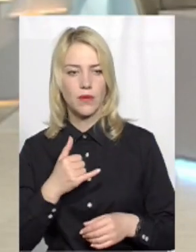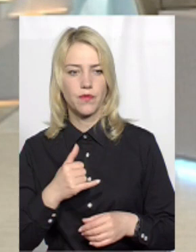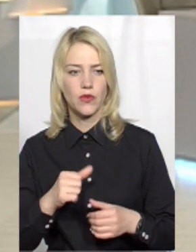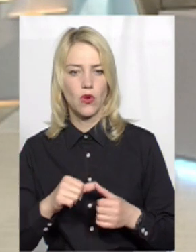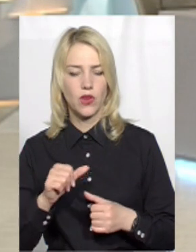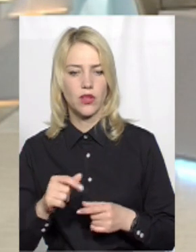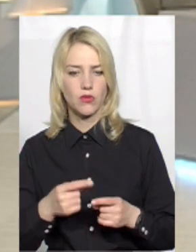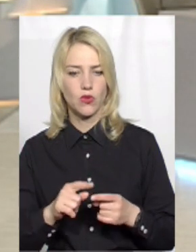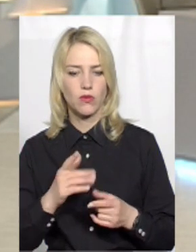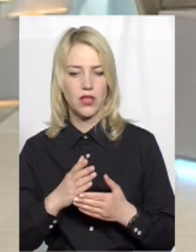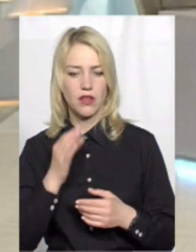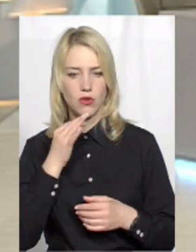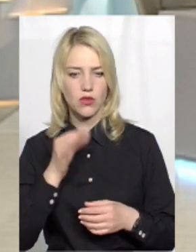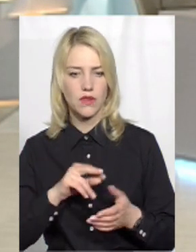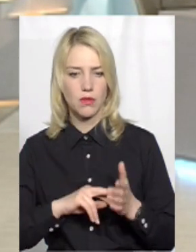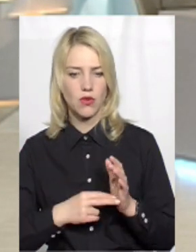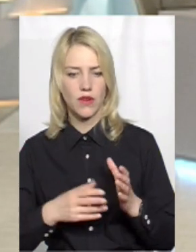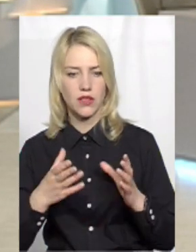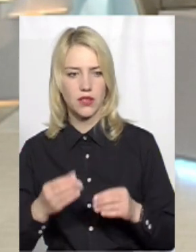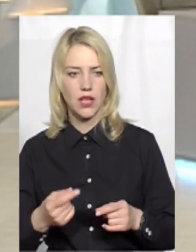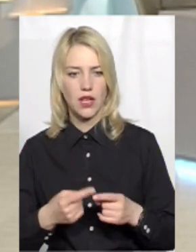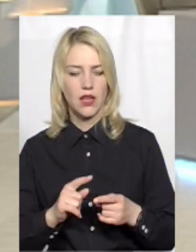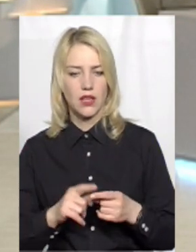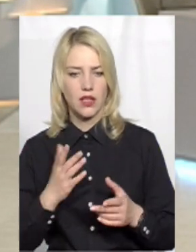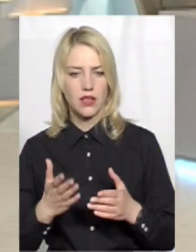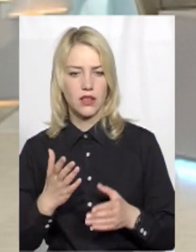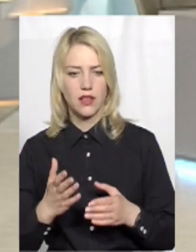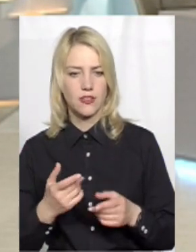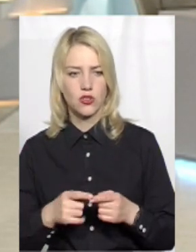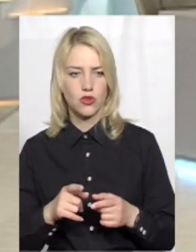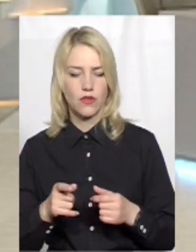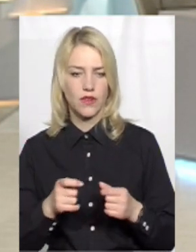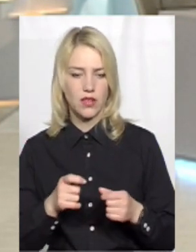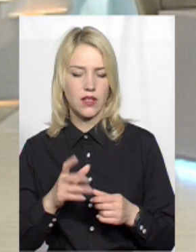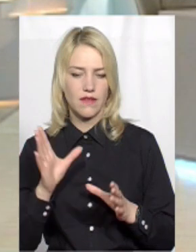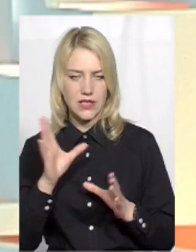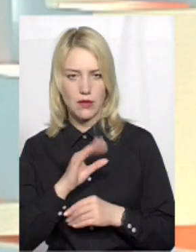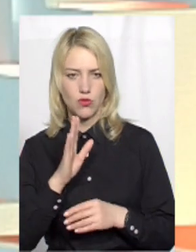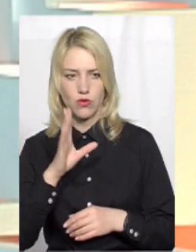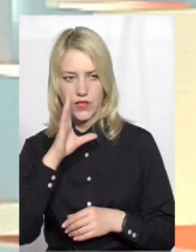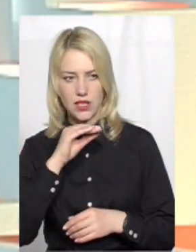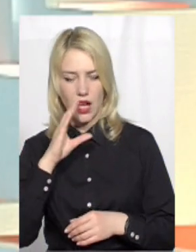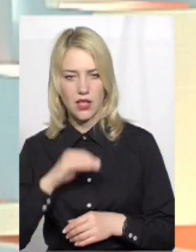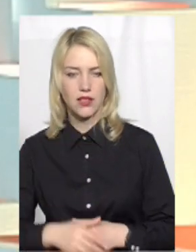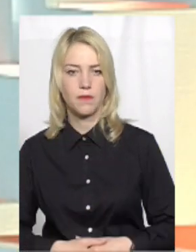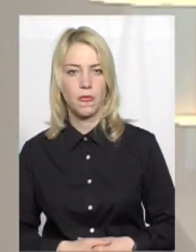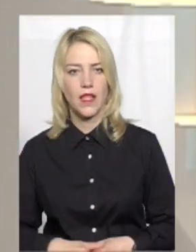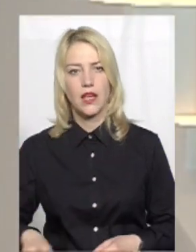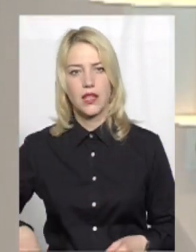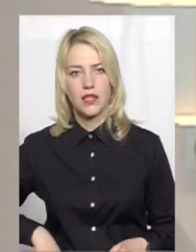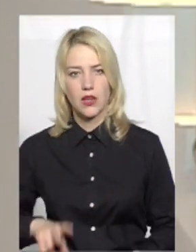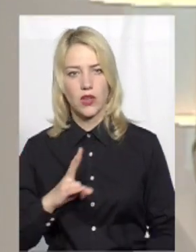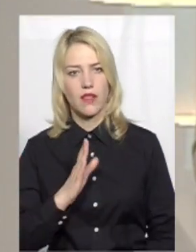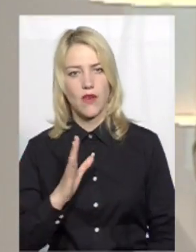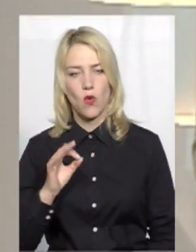є трошки досвід планування дня. Якщо все добре розпланувати, то я все буду встигати, у мене навіть буде вільний час. Директор